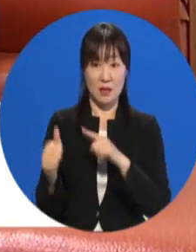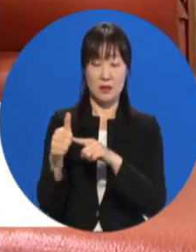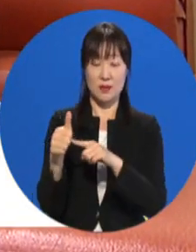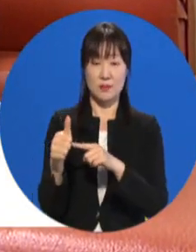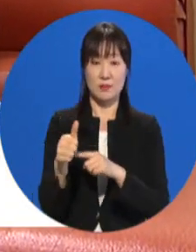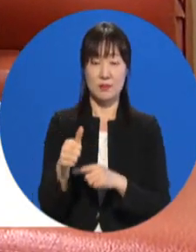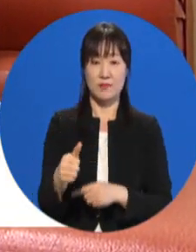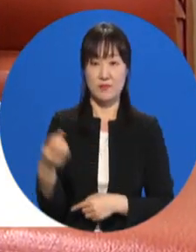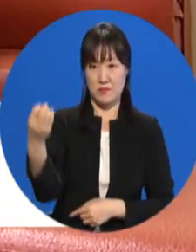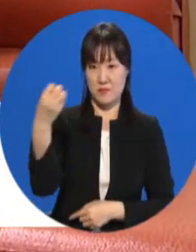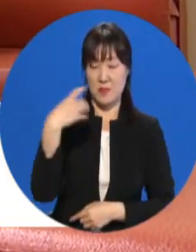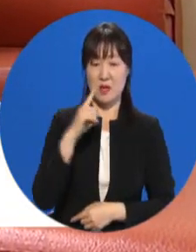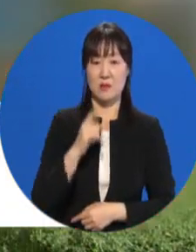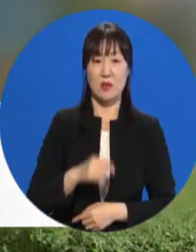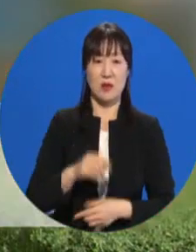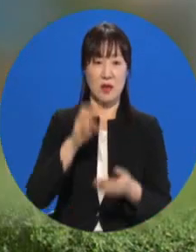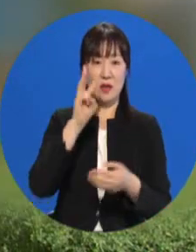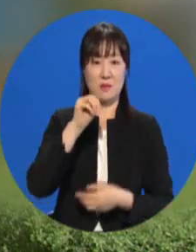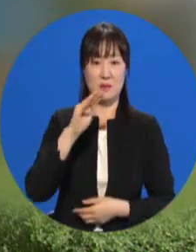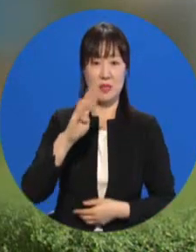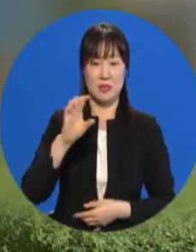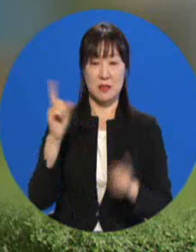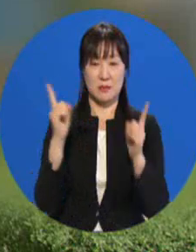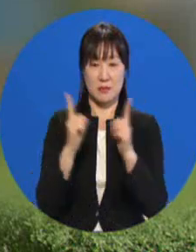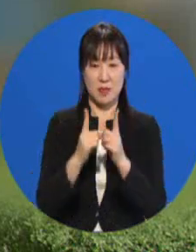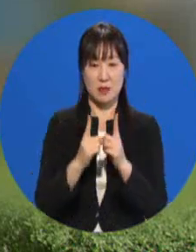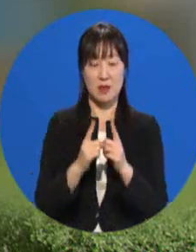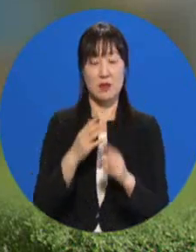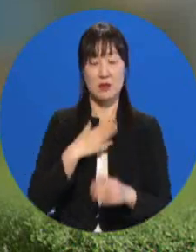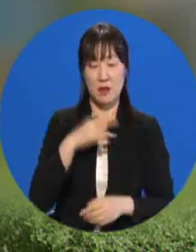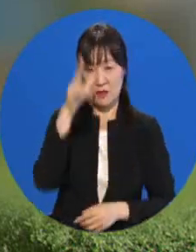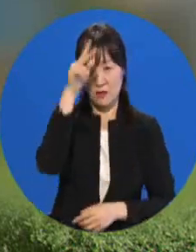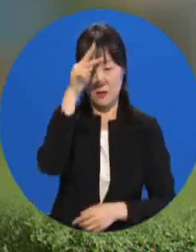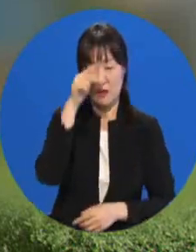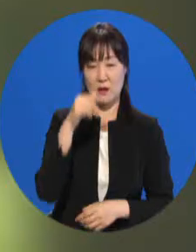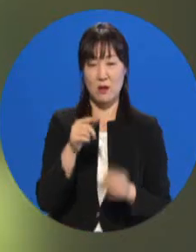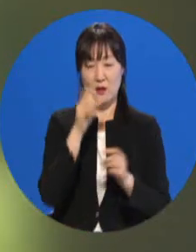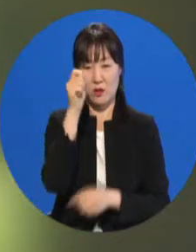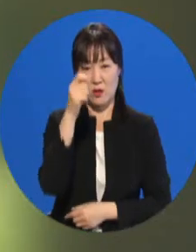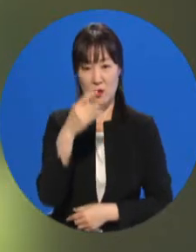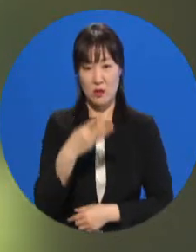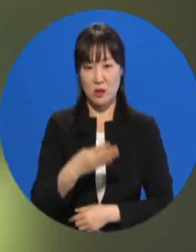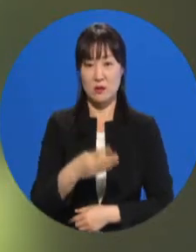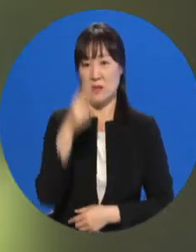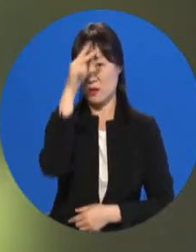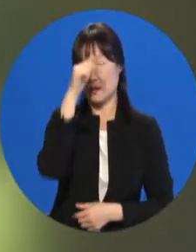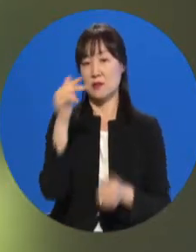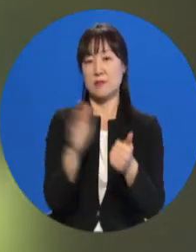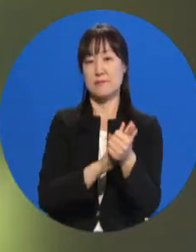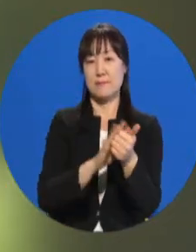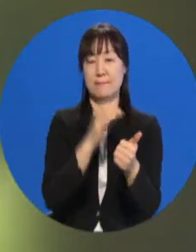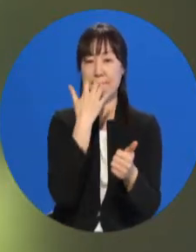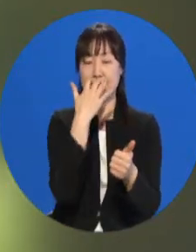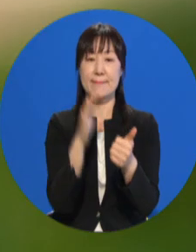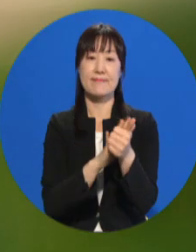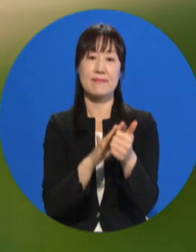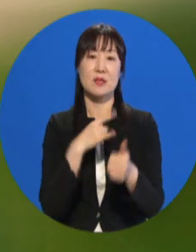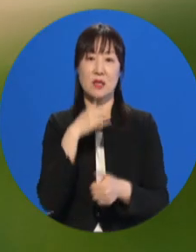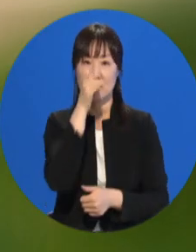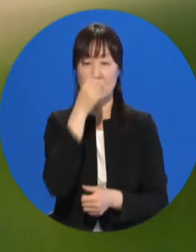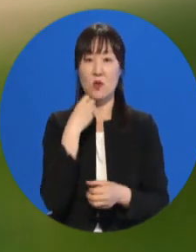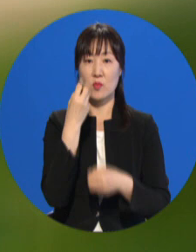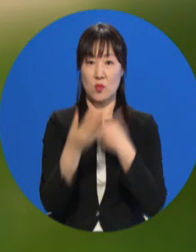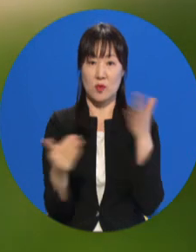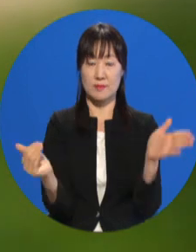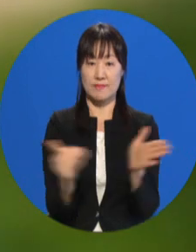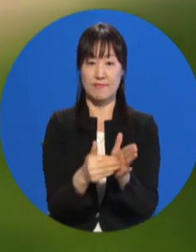A씨는 MBC 취재진을 만나 경찰관에게 수차례 성접대와 향응을 제공했다고 폭로했습니다.